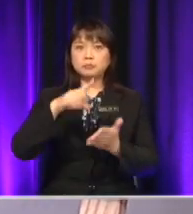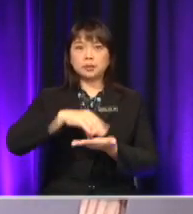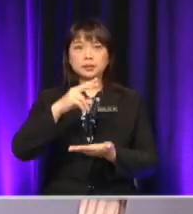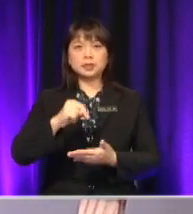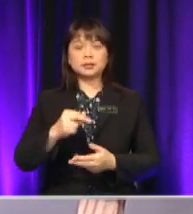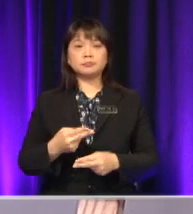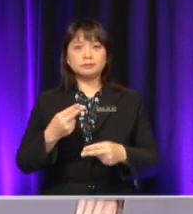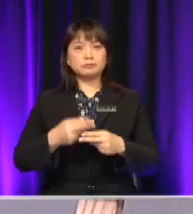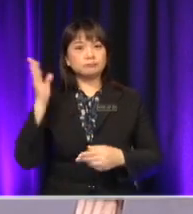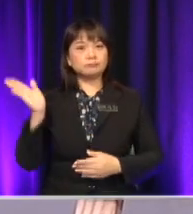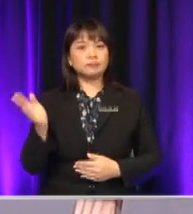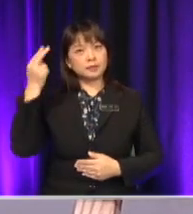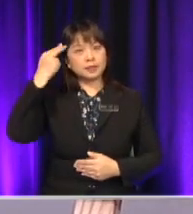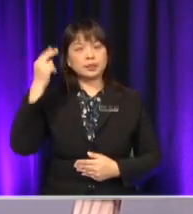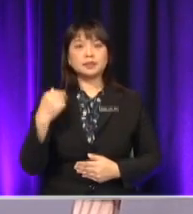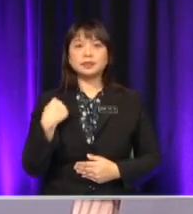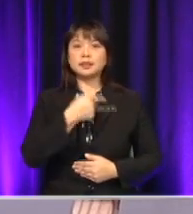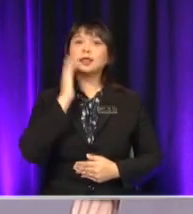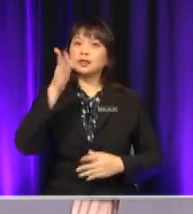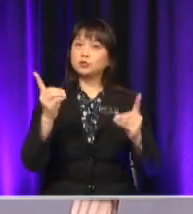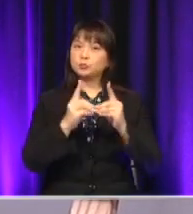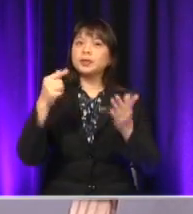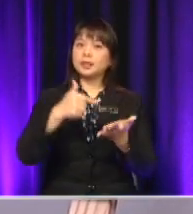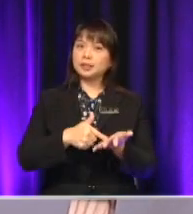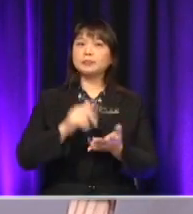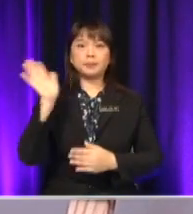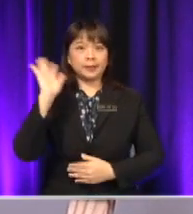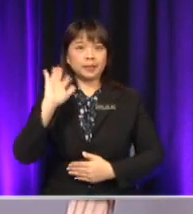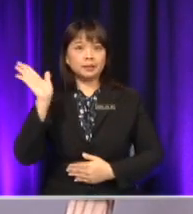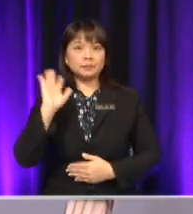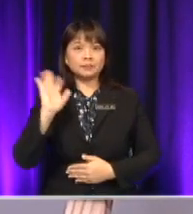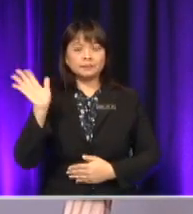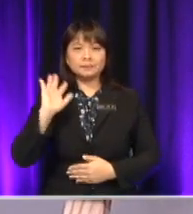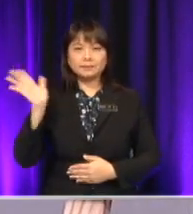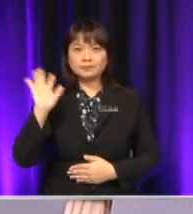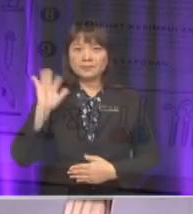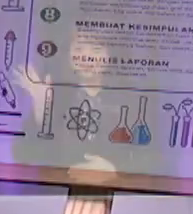anda. Nama saya Hanif Sean. InsyaAllah kita akan jumpa lagi di Didik TV KPM. Bye semua.